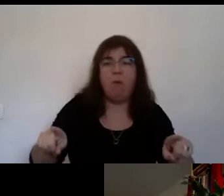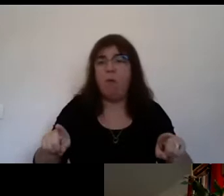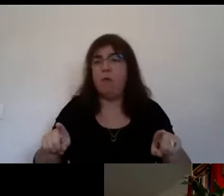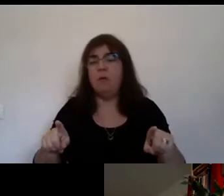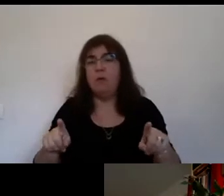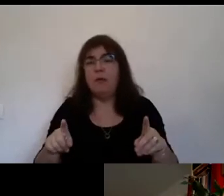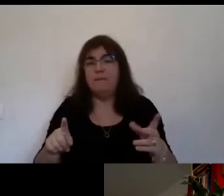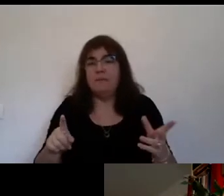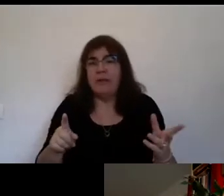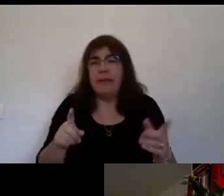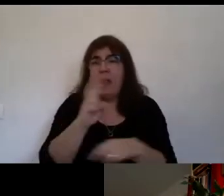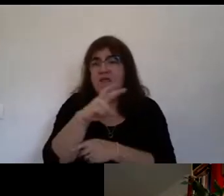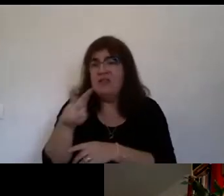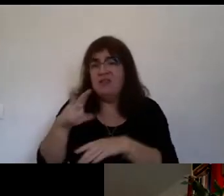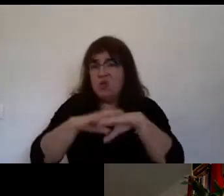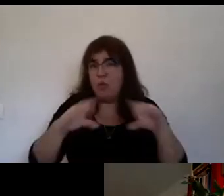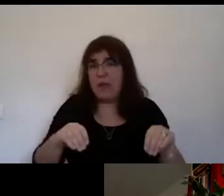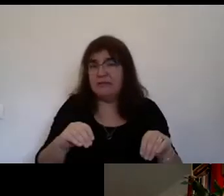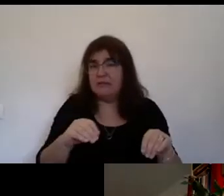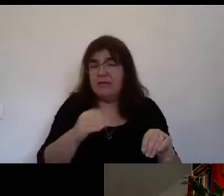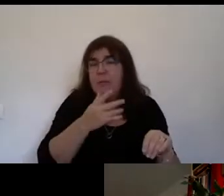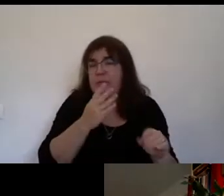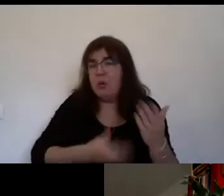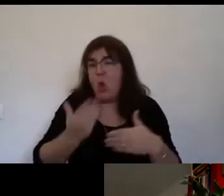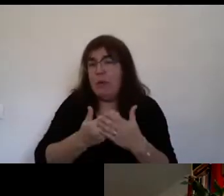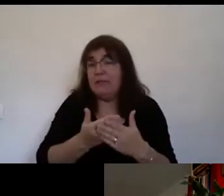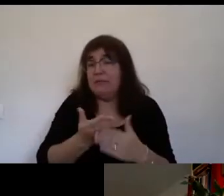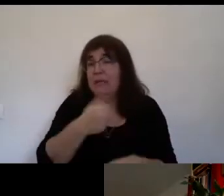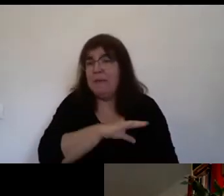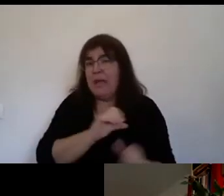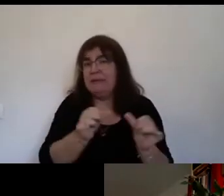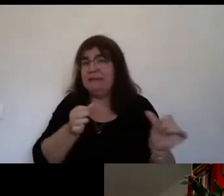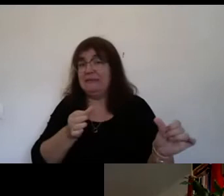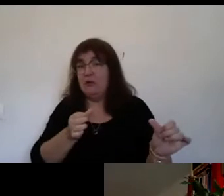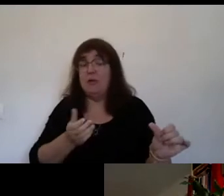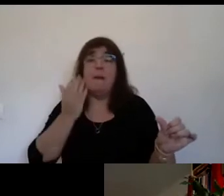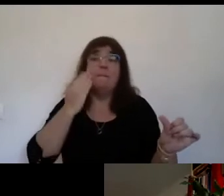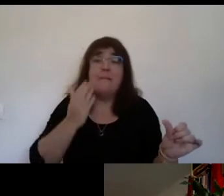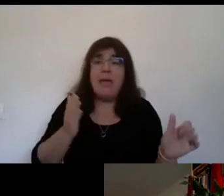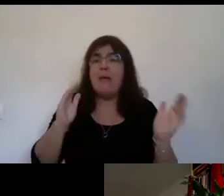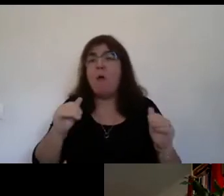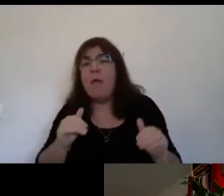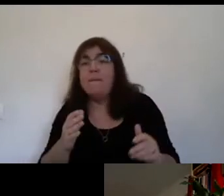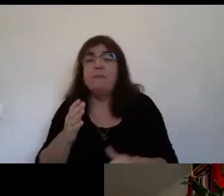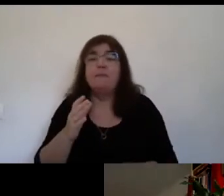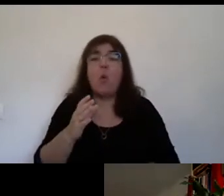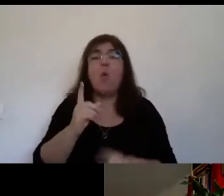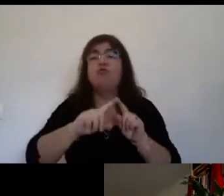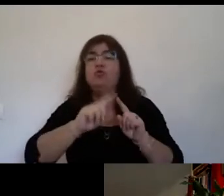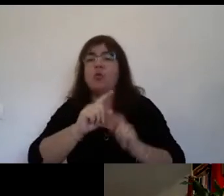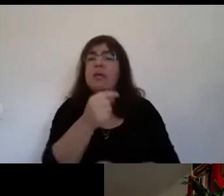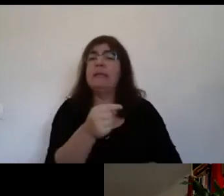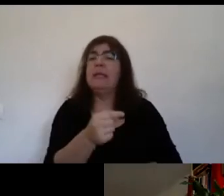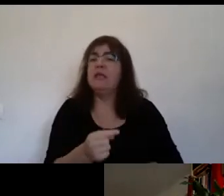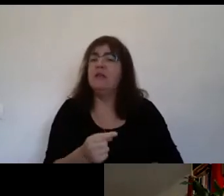et à la visite au musée. Mais malgré ces inconvénients qui sont bien sûr des détails,